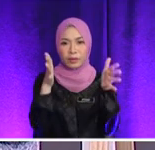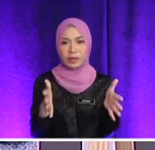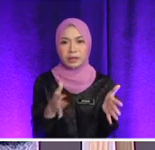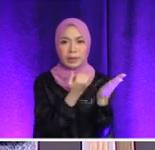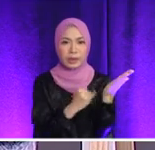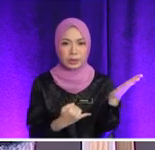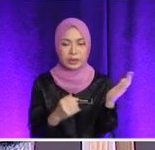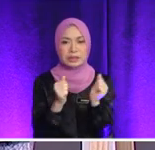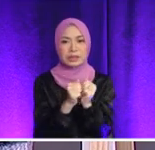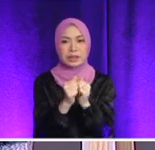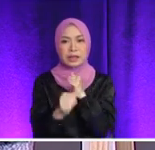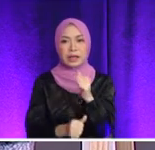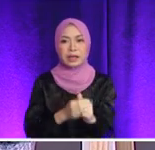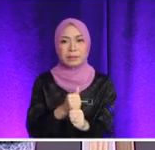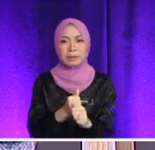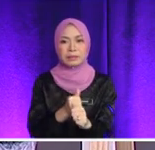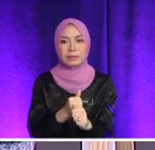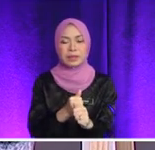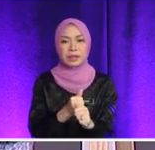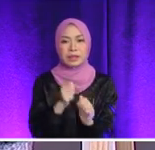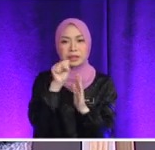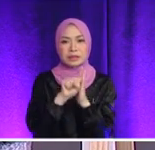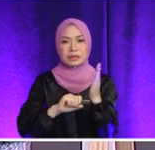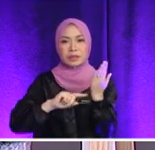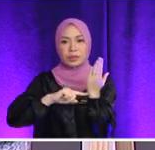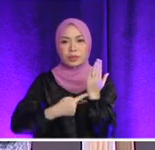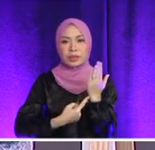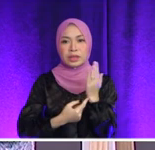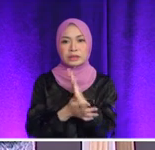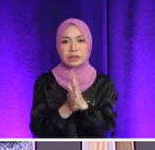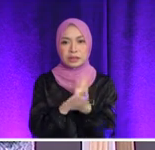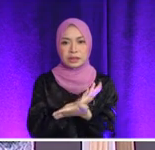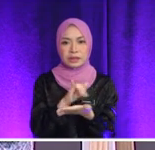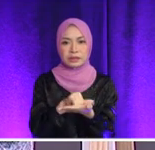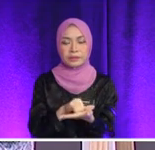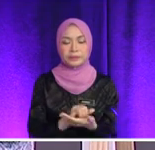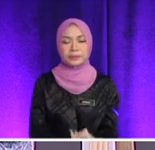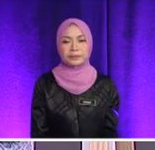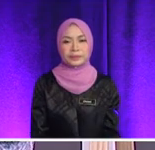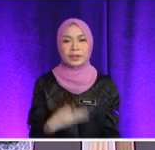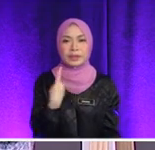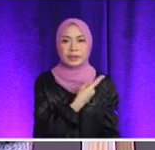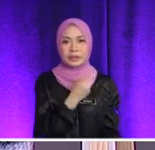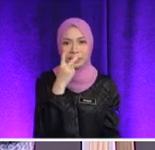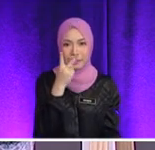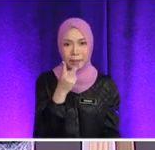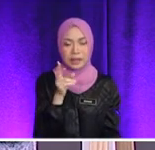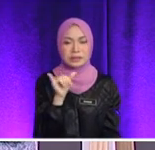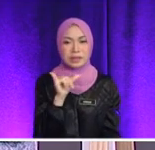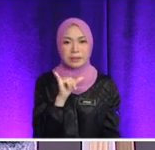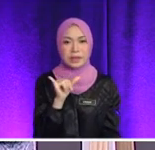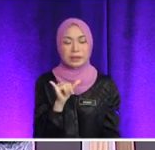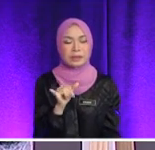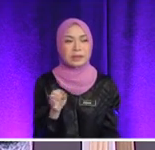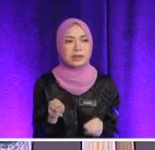hasil karya ada yang kita nampak sama macam objek sama